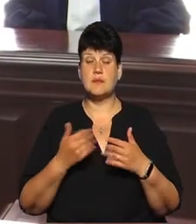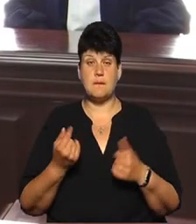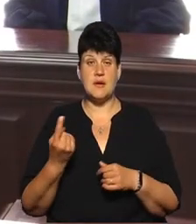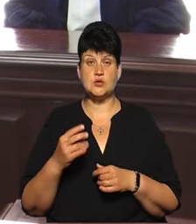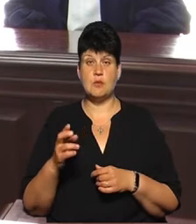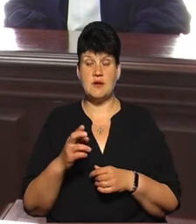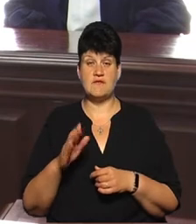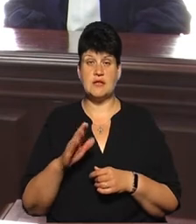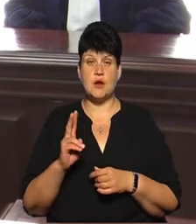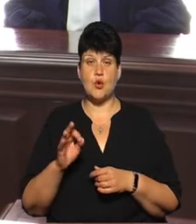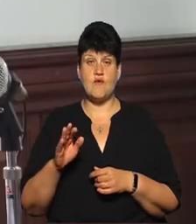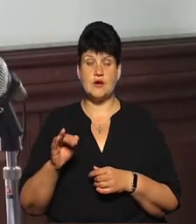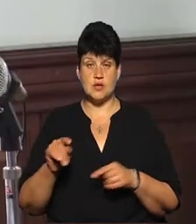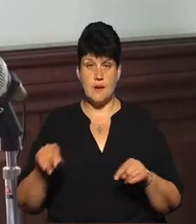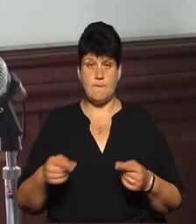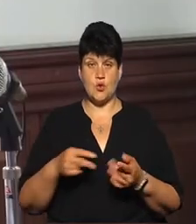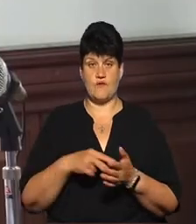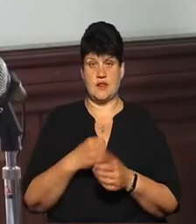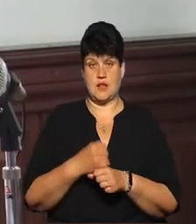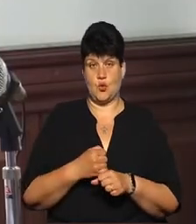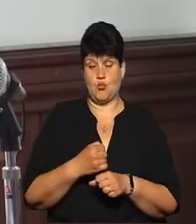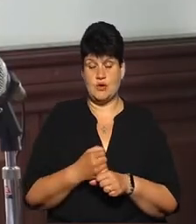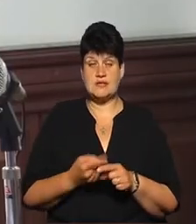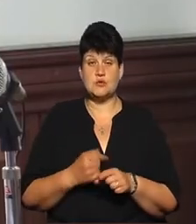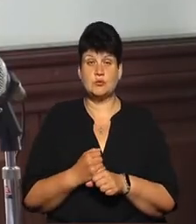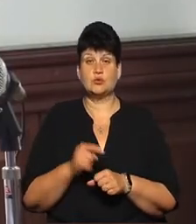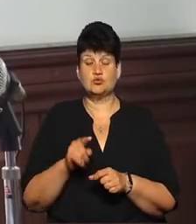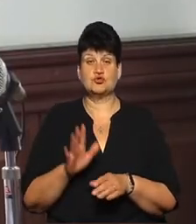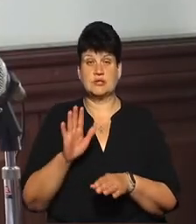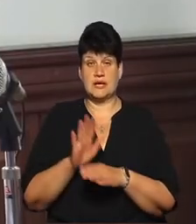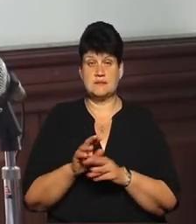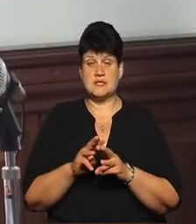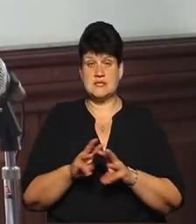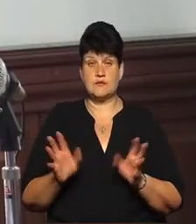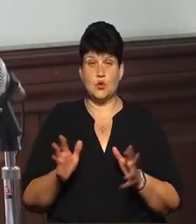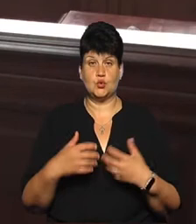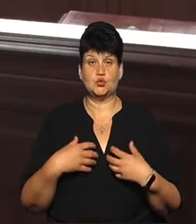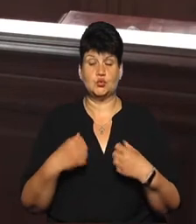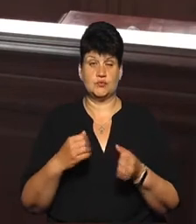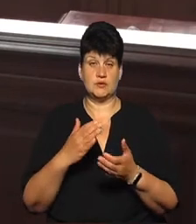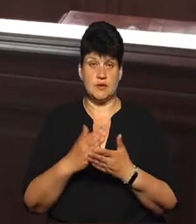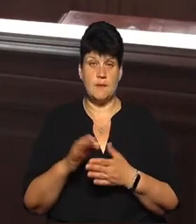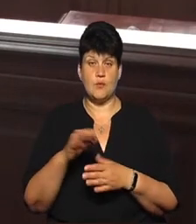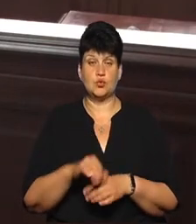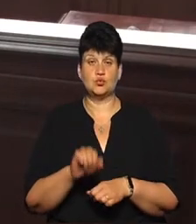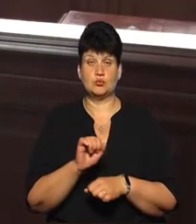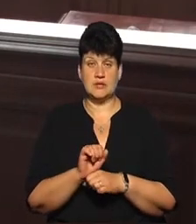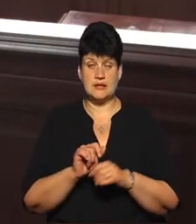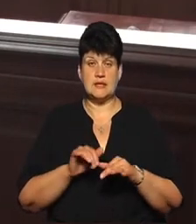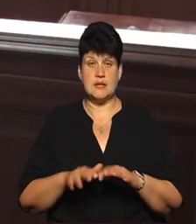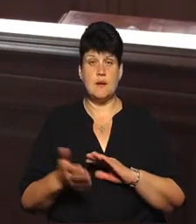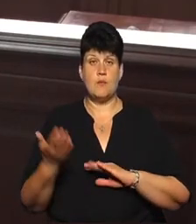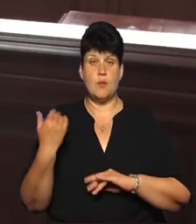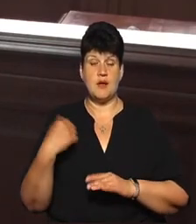Віталія Ковальчука поновили на роботі. Це зробили тому, що вийшов наказ Міністерства охорони здоров'я про призупинення дії попереднього